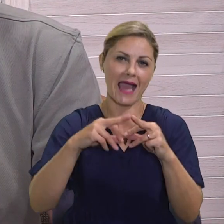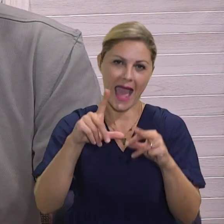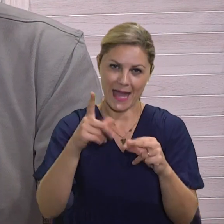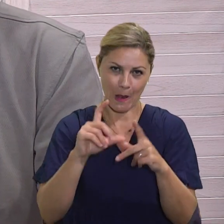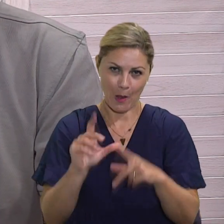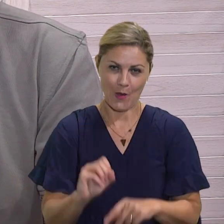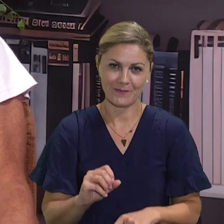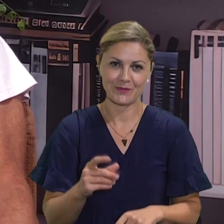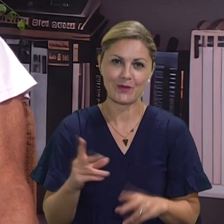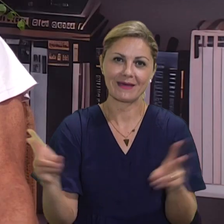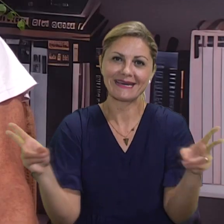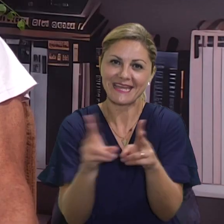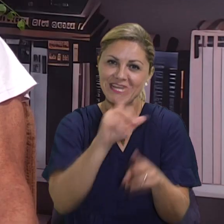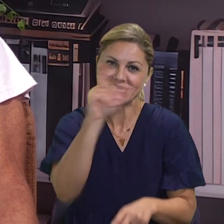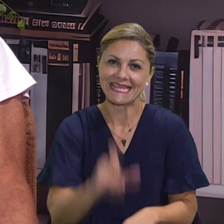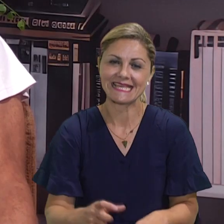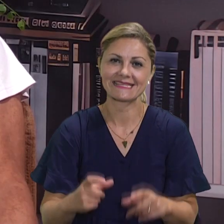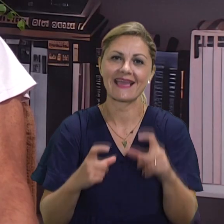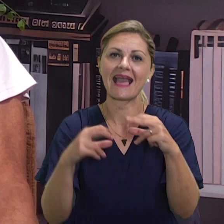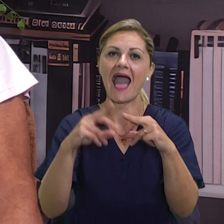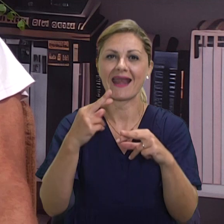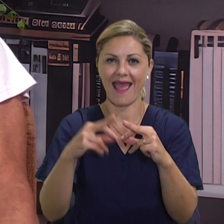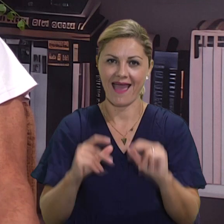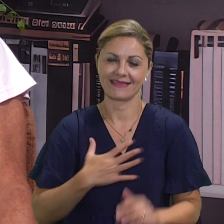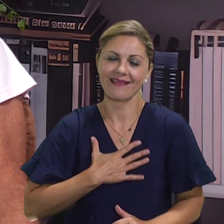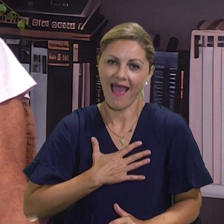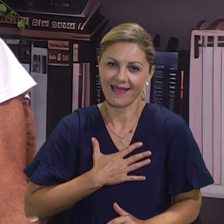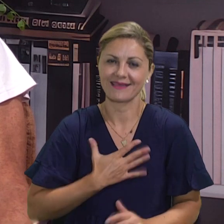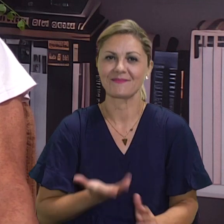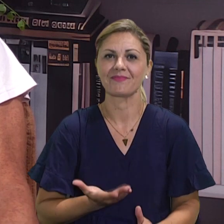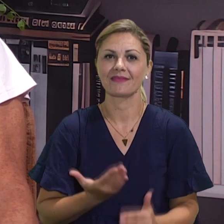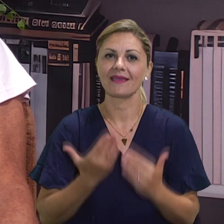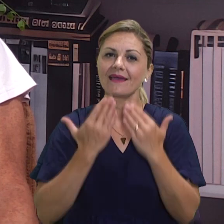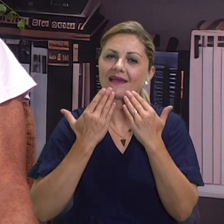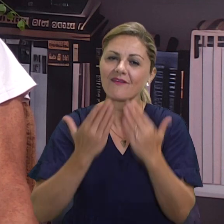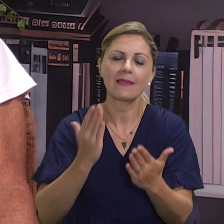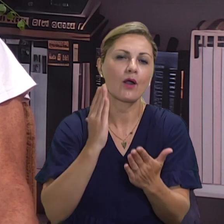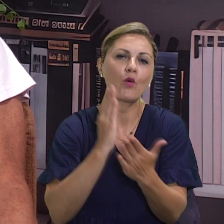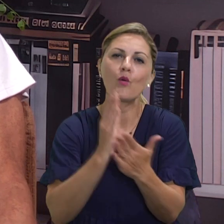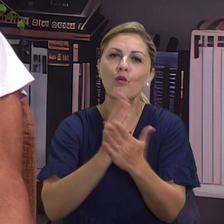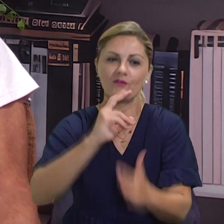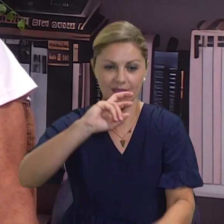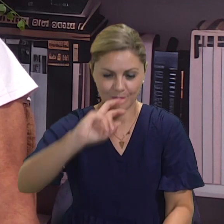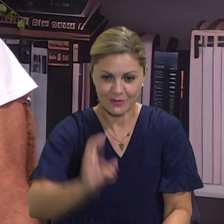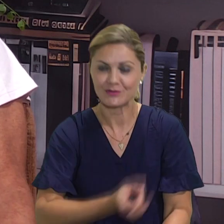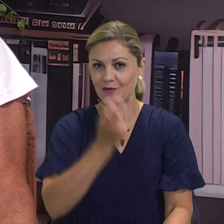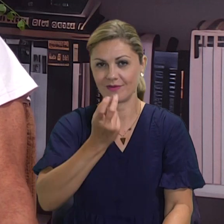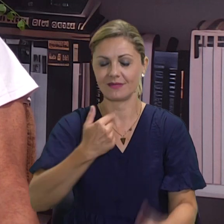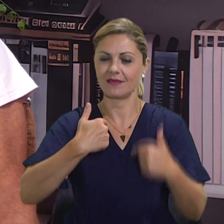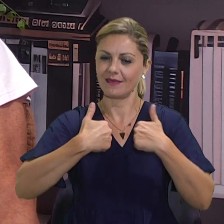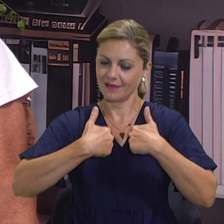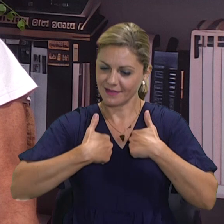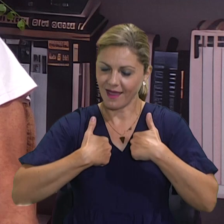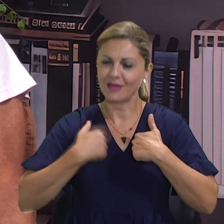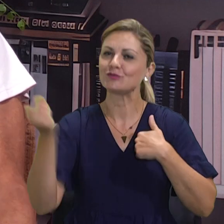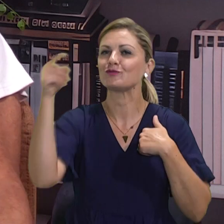za nas. Dragi Karlo, to Karlo znači kara, draga. Uvijek kad vam bude šta trebalo, jeli, ja se mogu odazvati, to